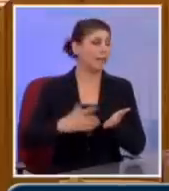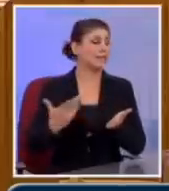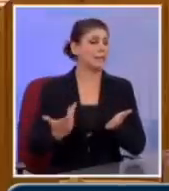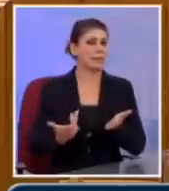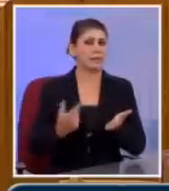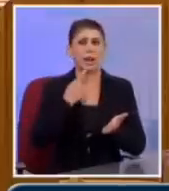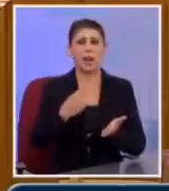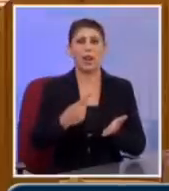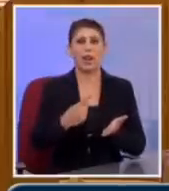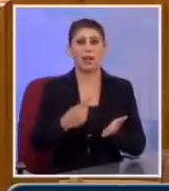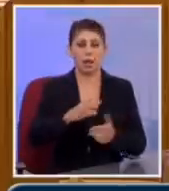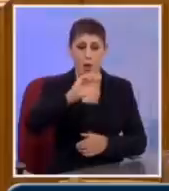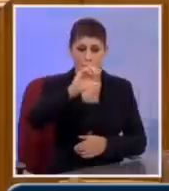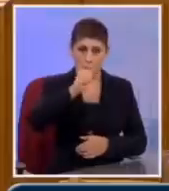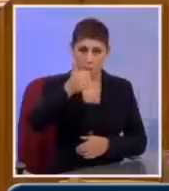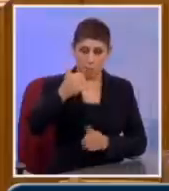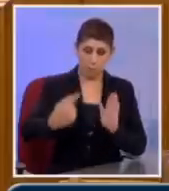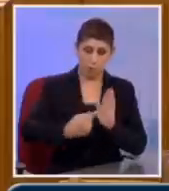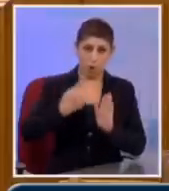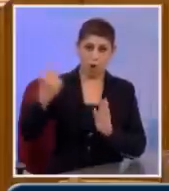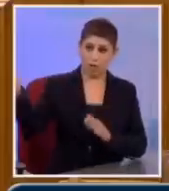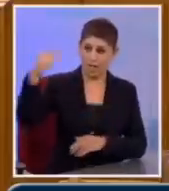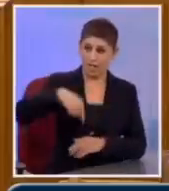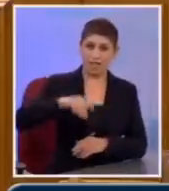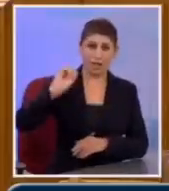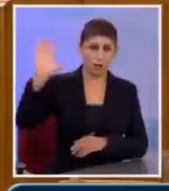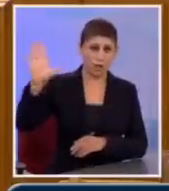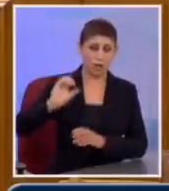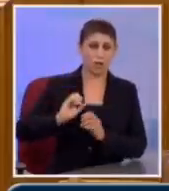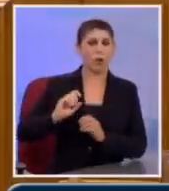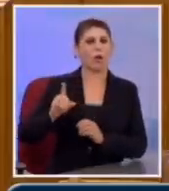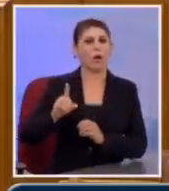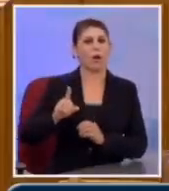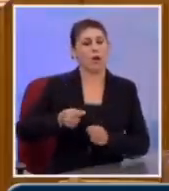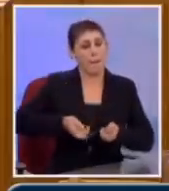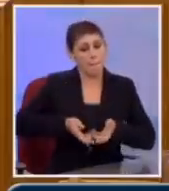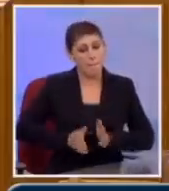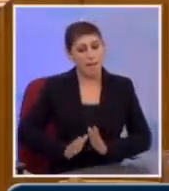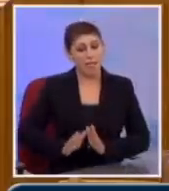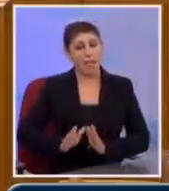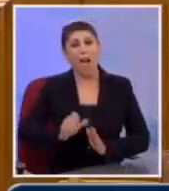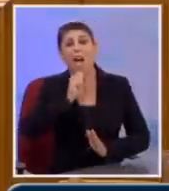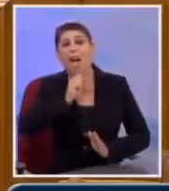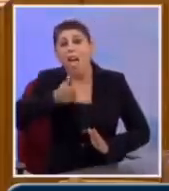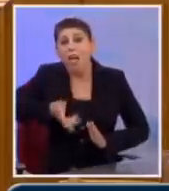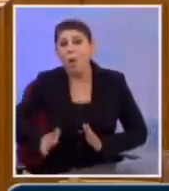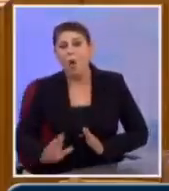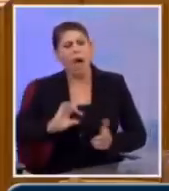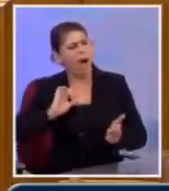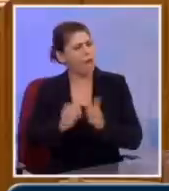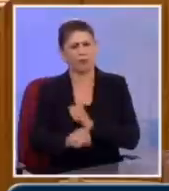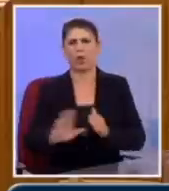ότι τα εγγόνια της πρώτης γενιάς αποκτούν αυτόματα την ελληνική ηθαγένεια. Δηλαδή